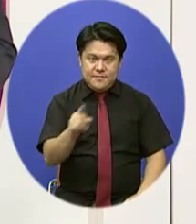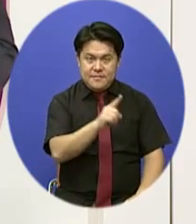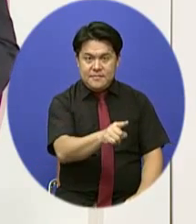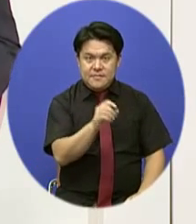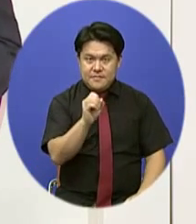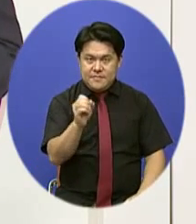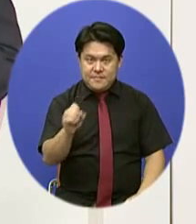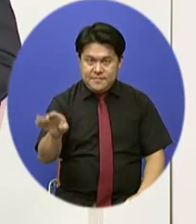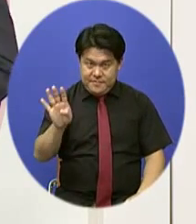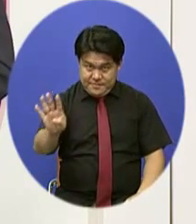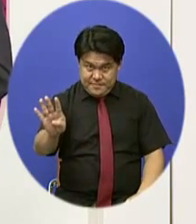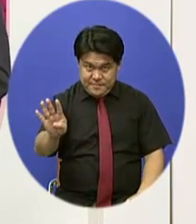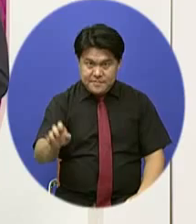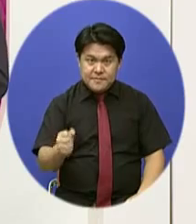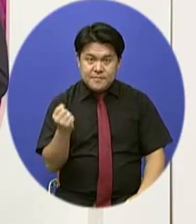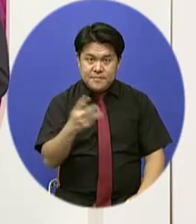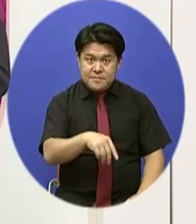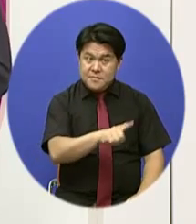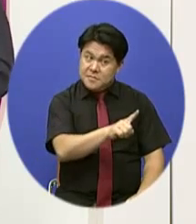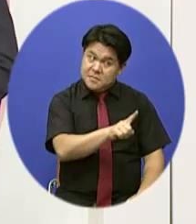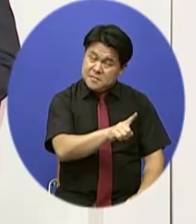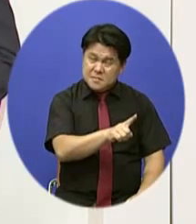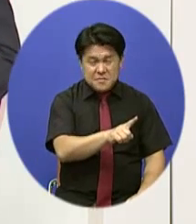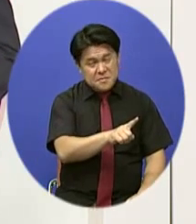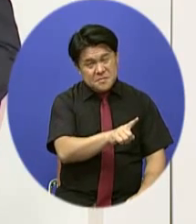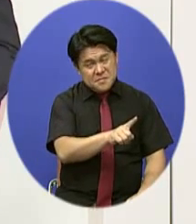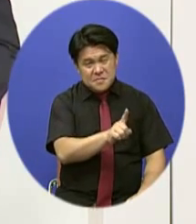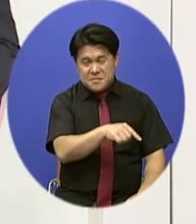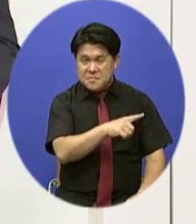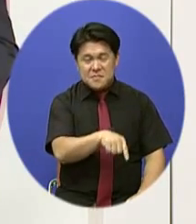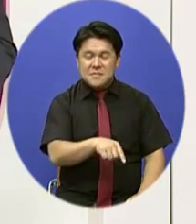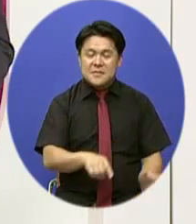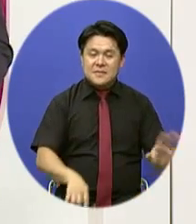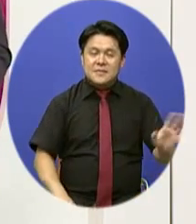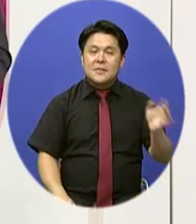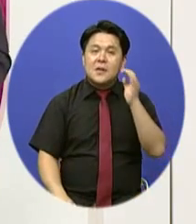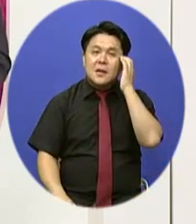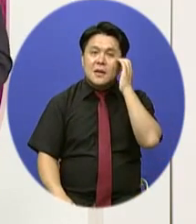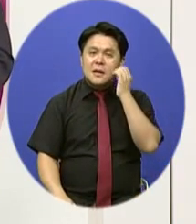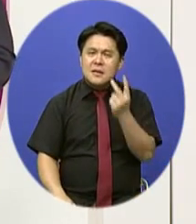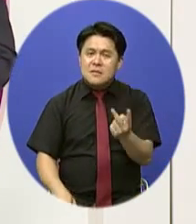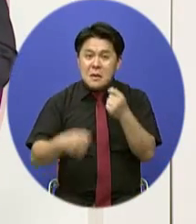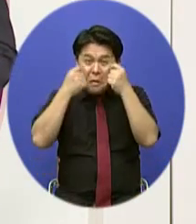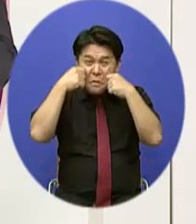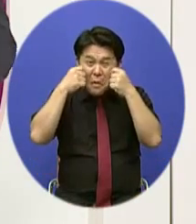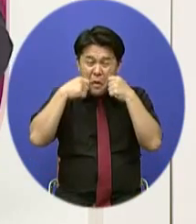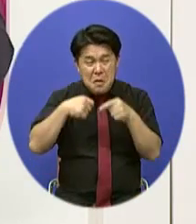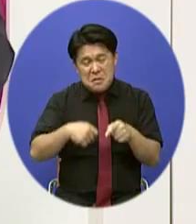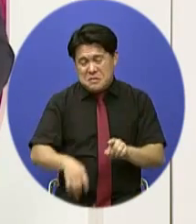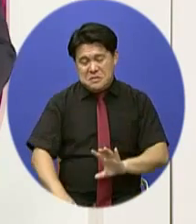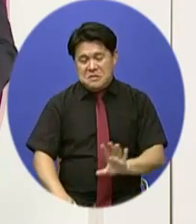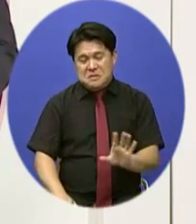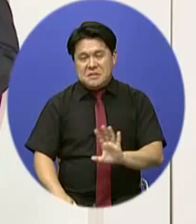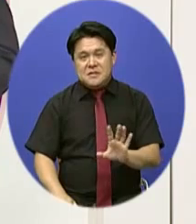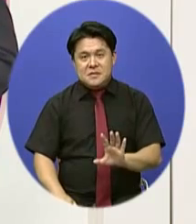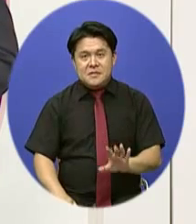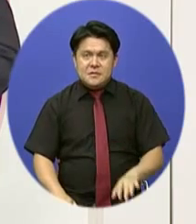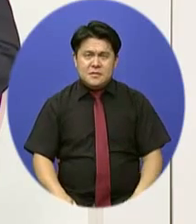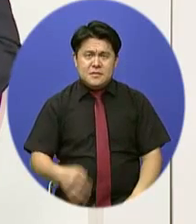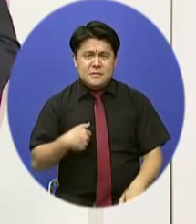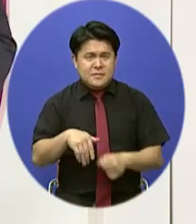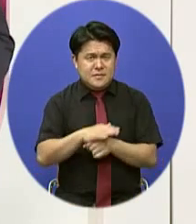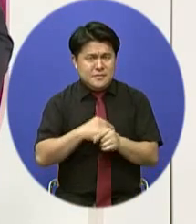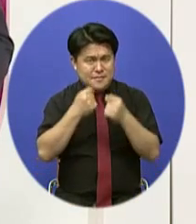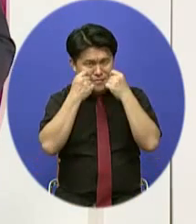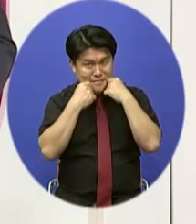060-608-1004번이죠. 네. 1번. 거북선? 거북선은 좀 아닌 것 같아요. 아니잖아요. 네. 울보? 울보는 우는 사람이 울보죠. 내 사랑 울보.